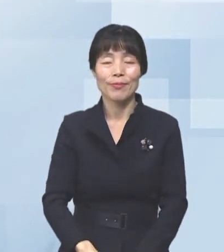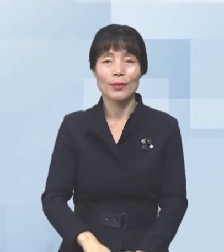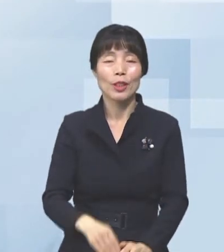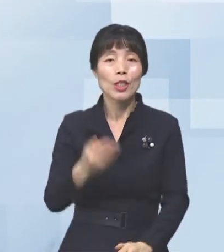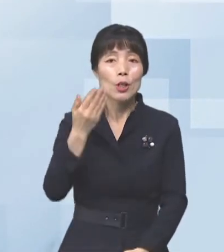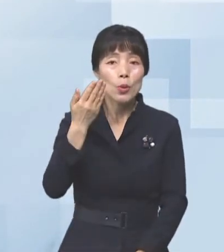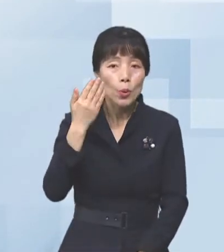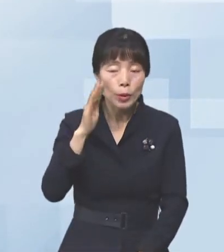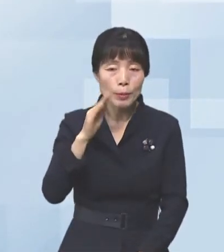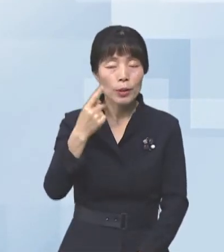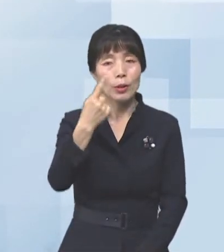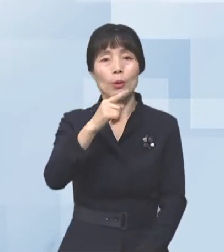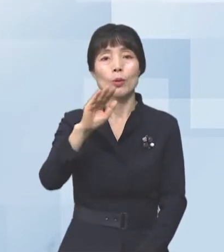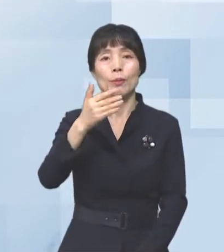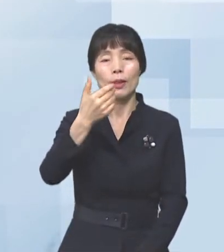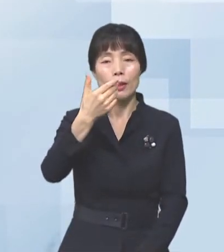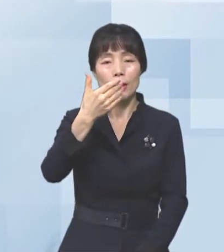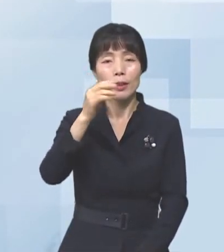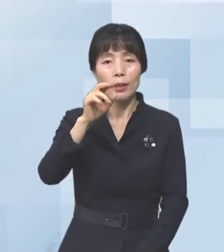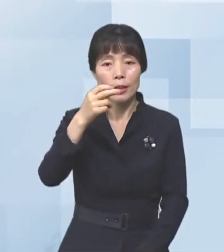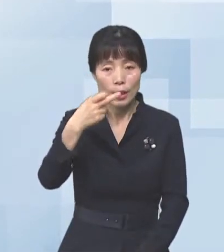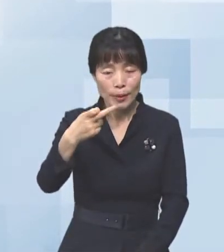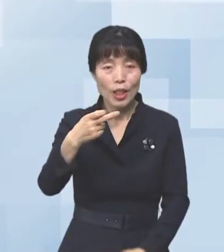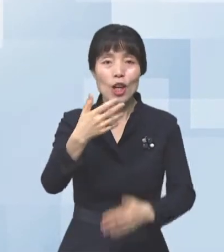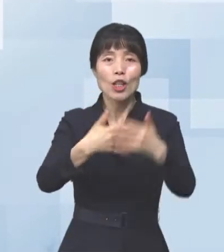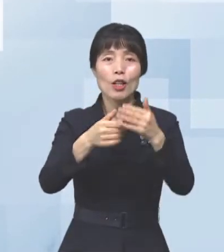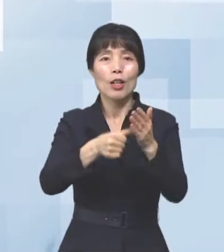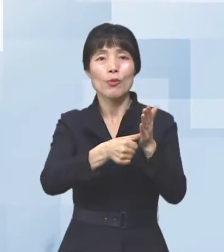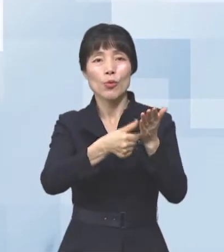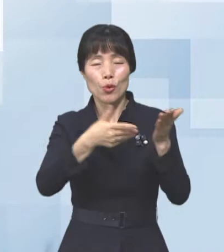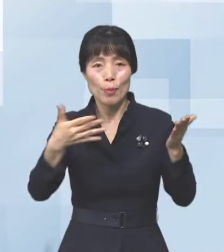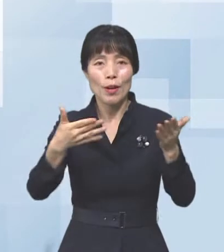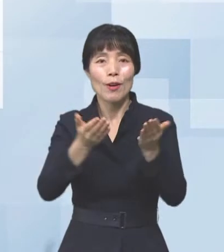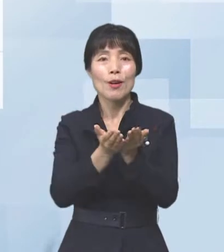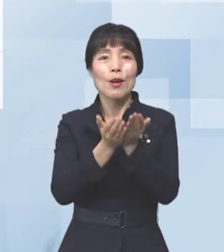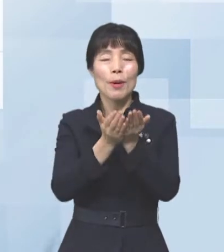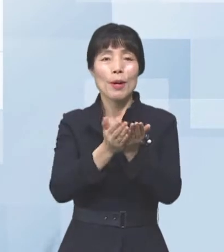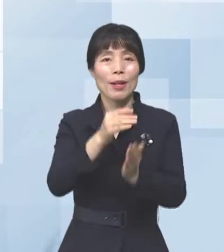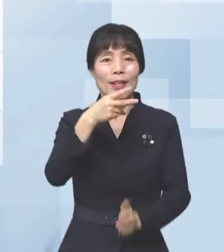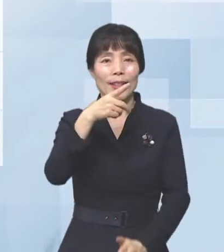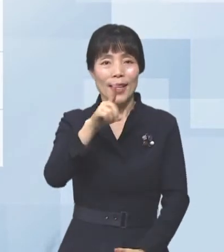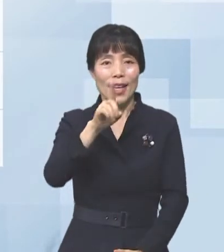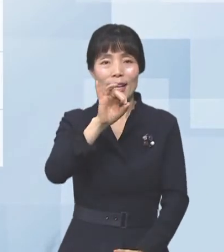근현대에 들어온 1912년에는 영화로도 유명한 타이타닉이 침몰했습니다.